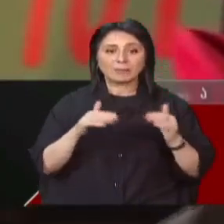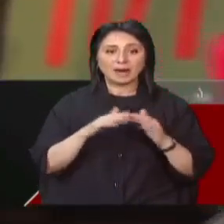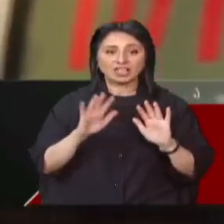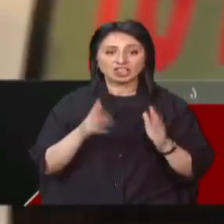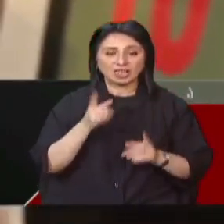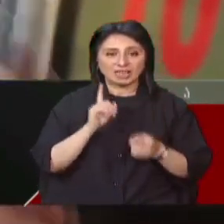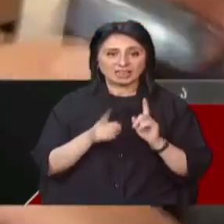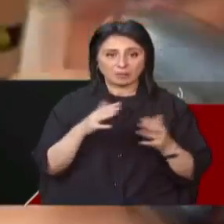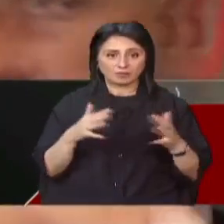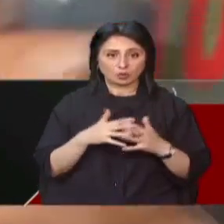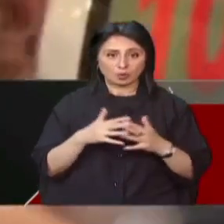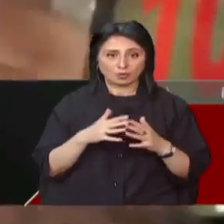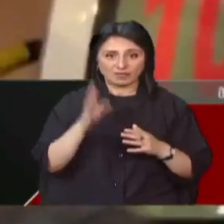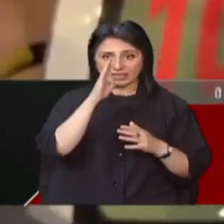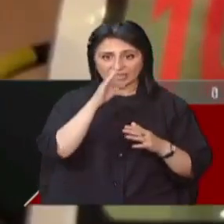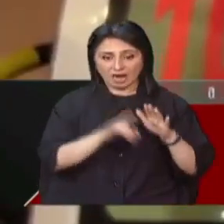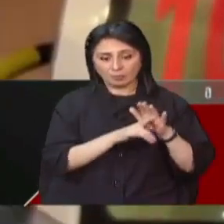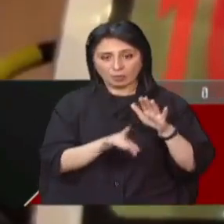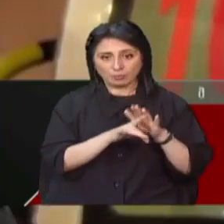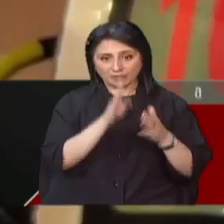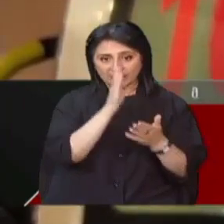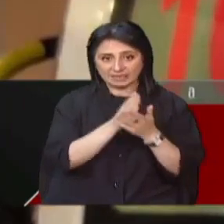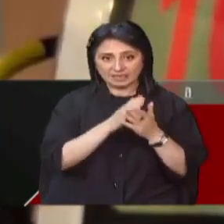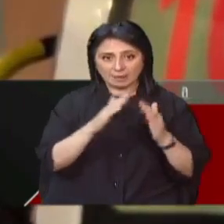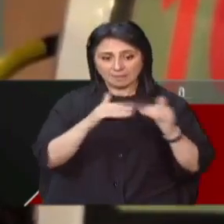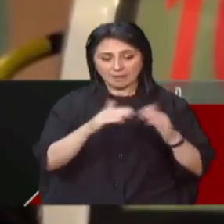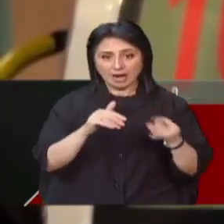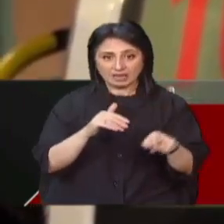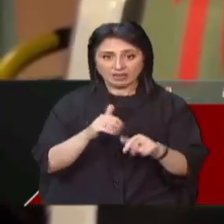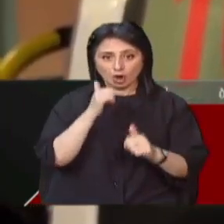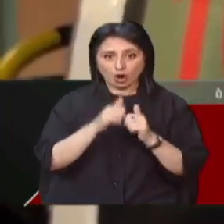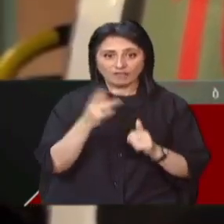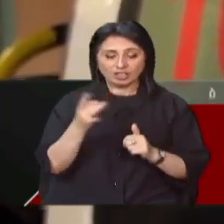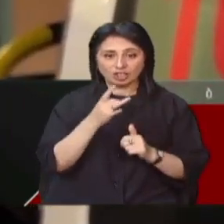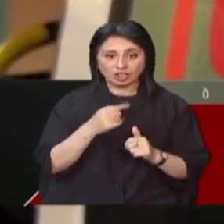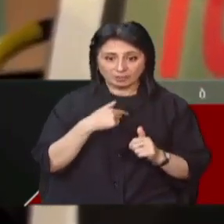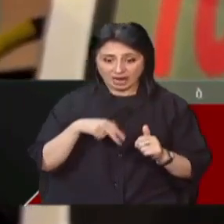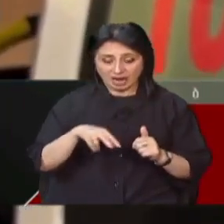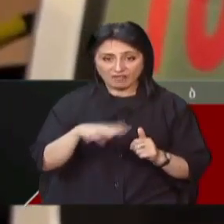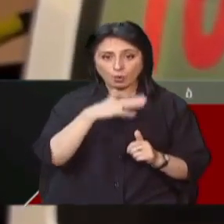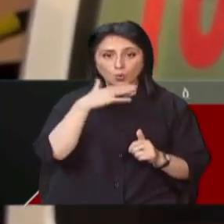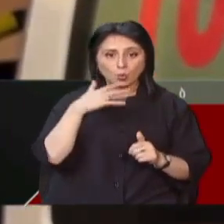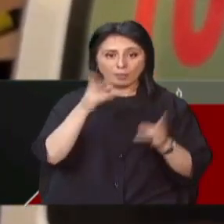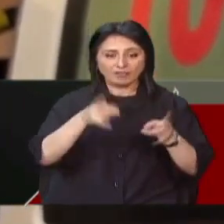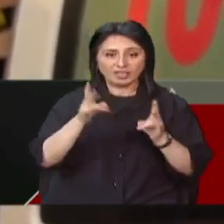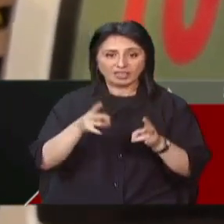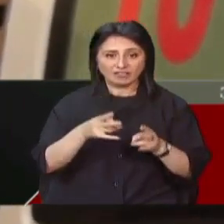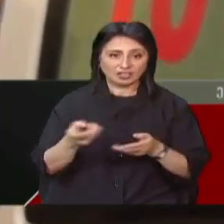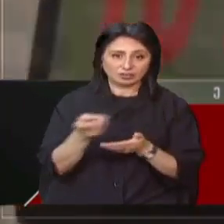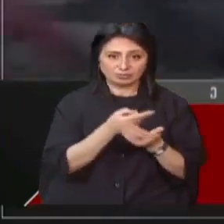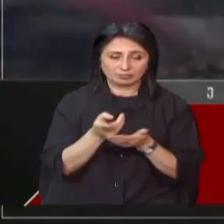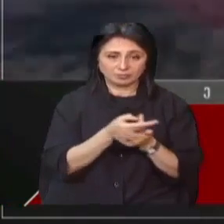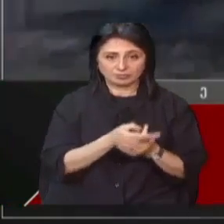ხდება ნამდვილი ომია, საჰაერო დარტყმების სამიზნე ბანაკია. ყოველჯერზე როდესაც გავდივართ, უამრავი დაშავებული